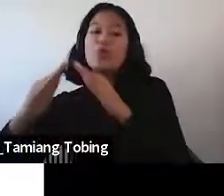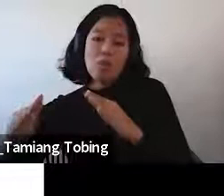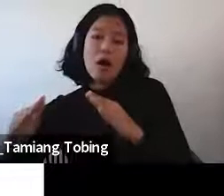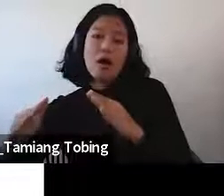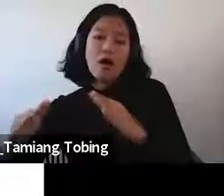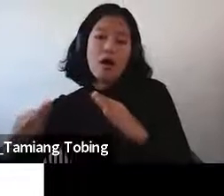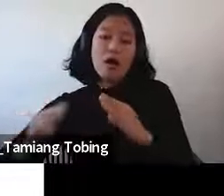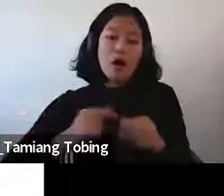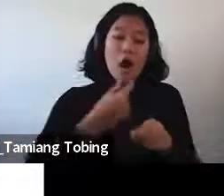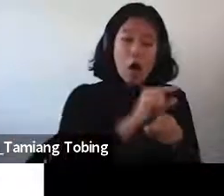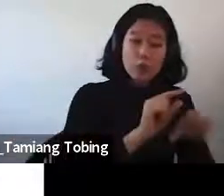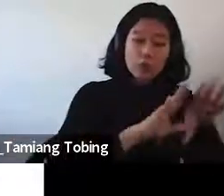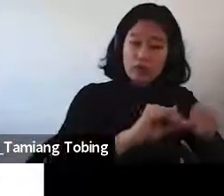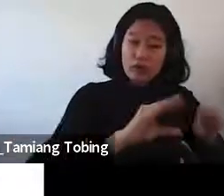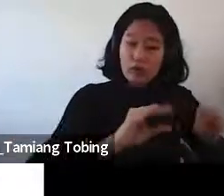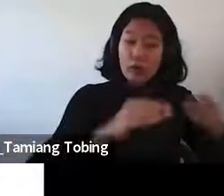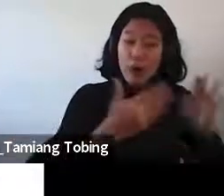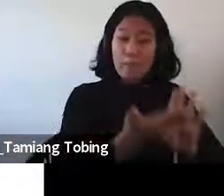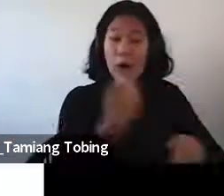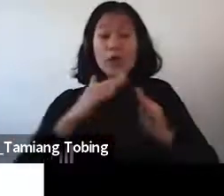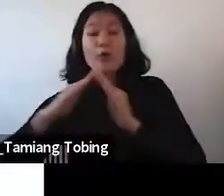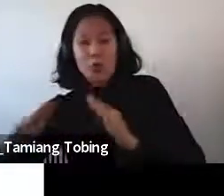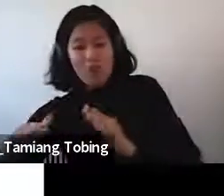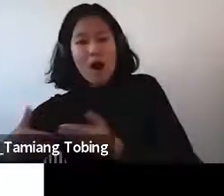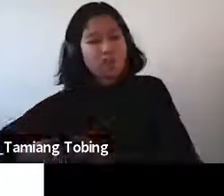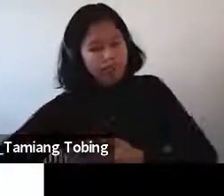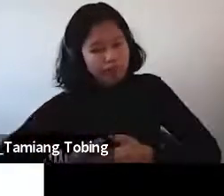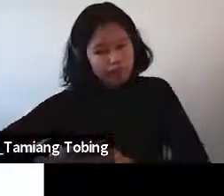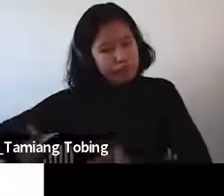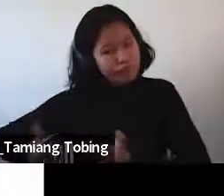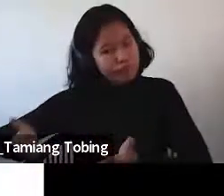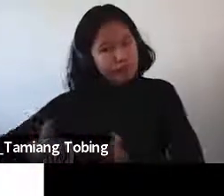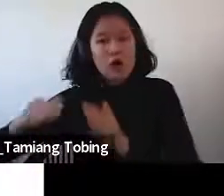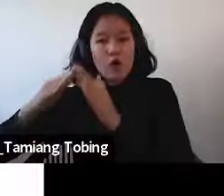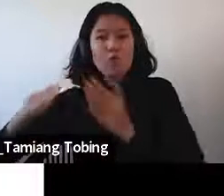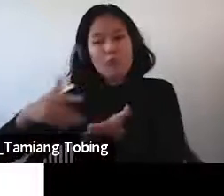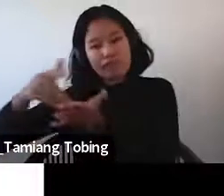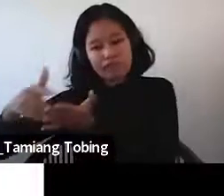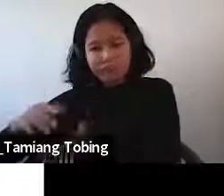rumah dia akan mengasuh anak, memasak, membersihkan rumah dan sebagainya.